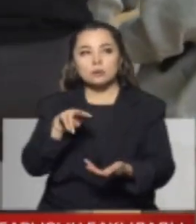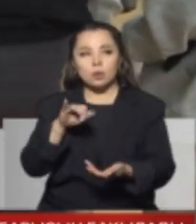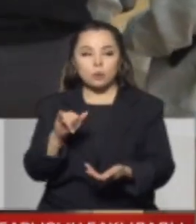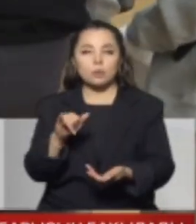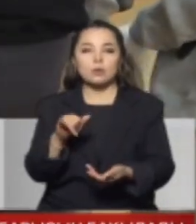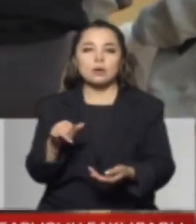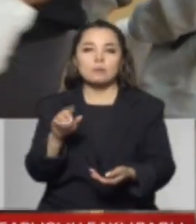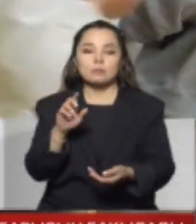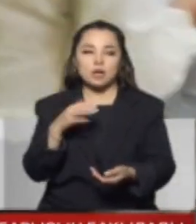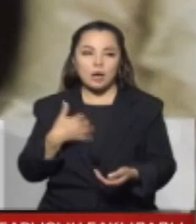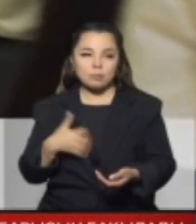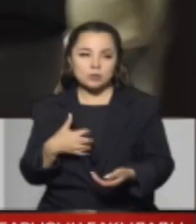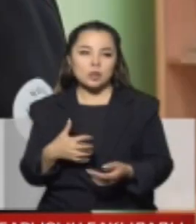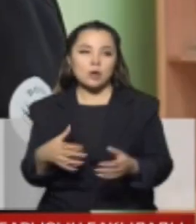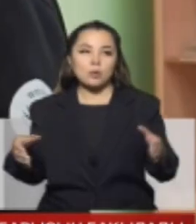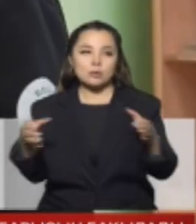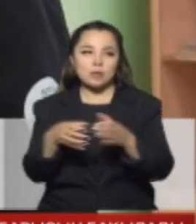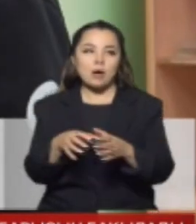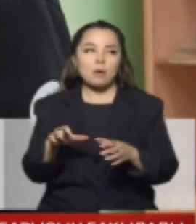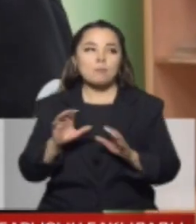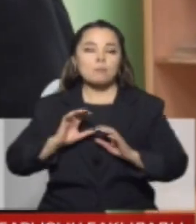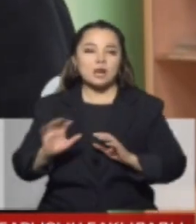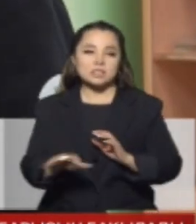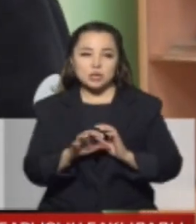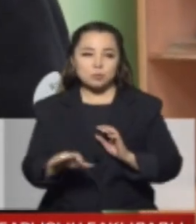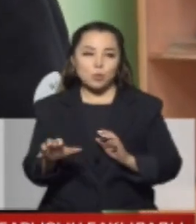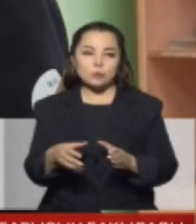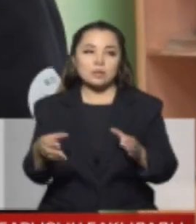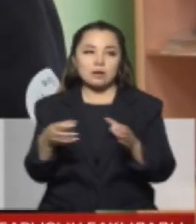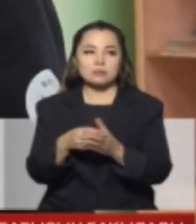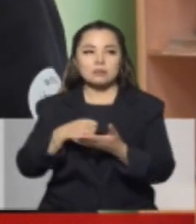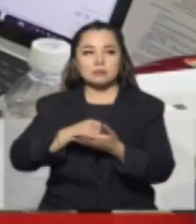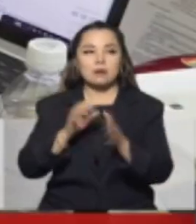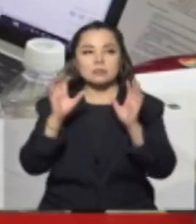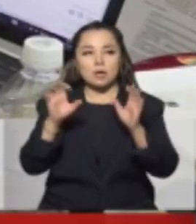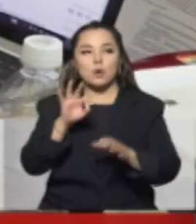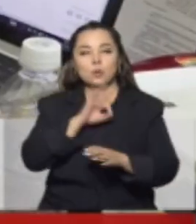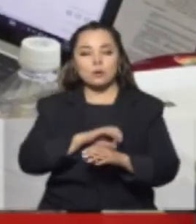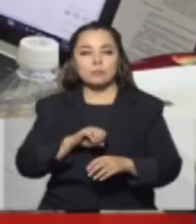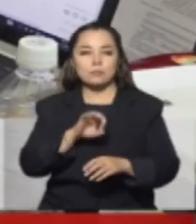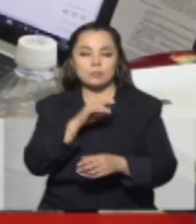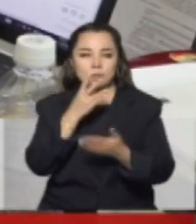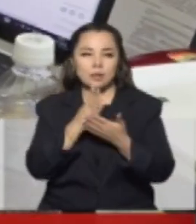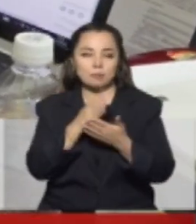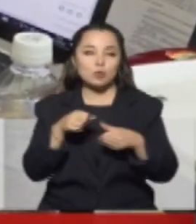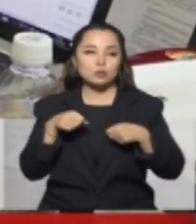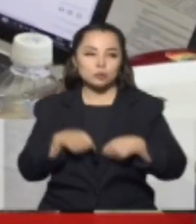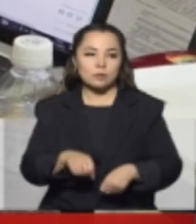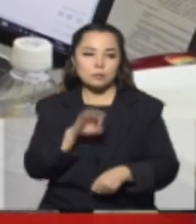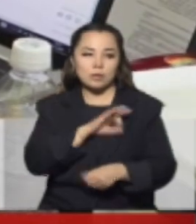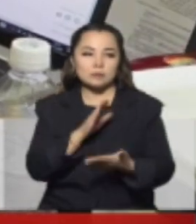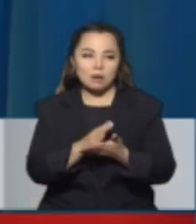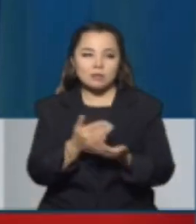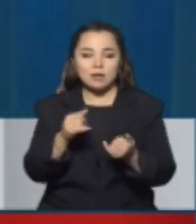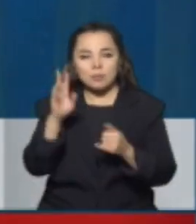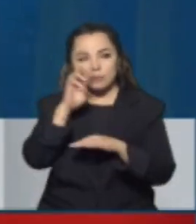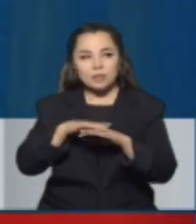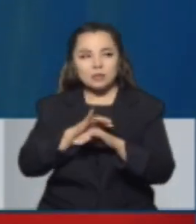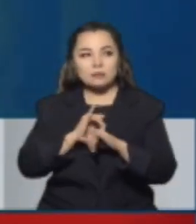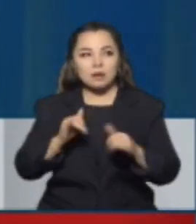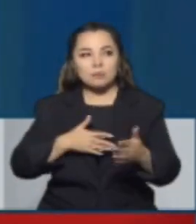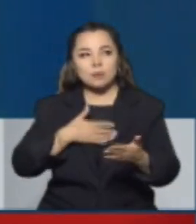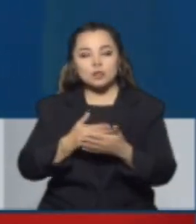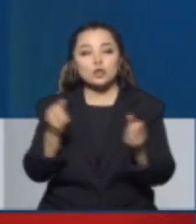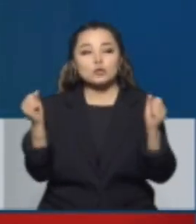Берісі, Жамбыл облыстарынан бас қосқан баскетболшылар ата заңмен бекітілген құқығын пайдаланды. Референдумға қатысып, мемлекеттің дамуына үлес